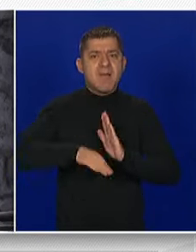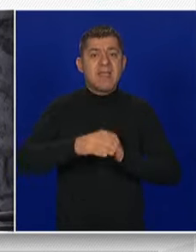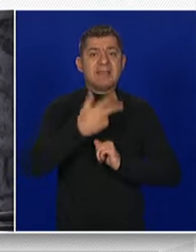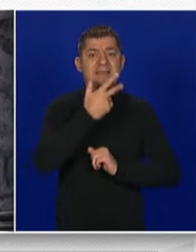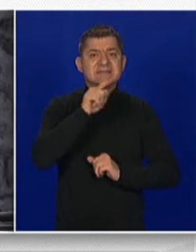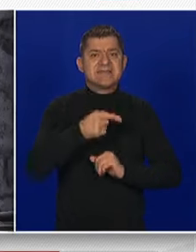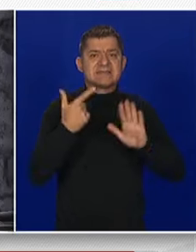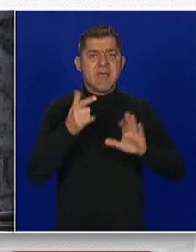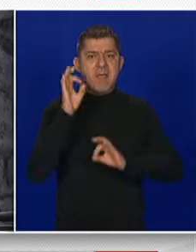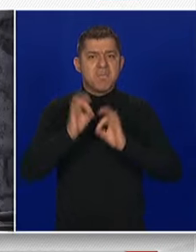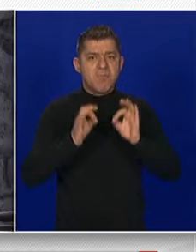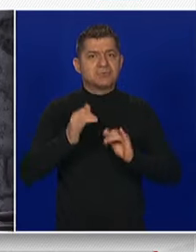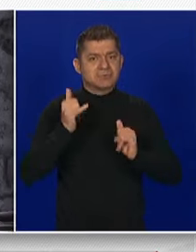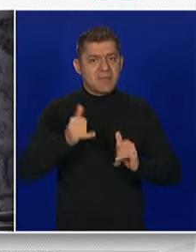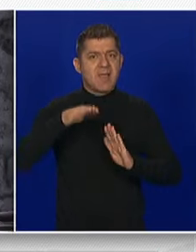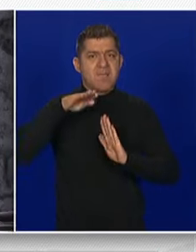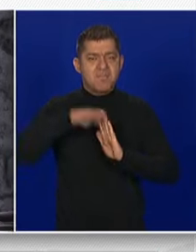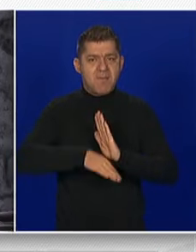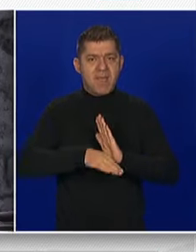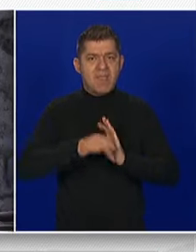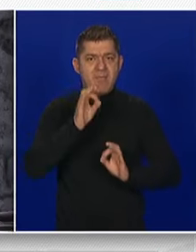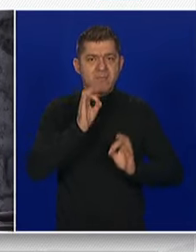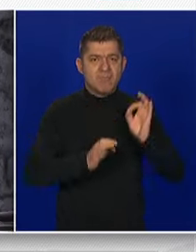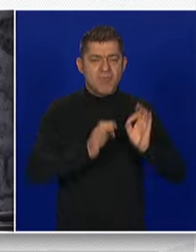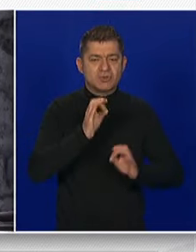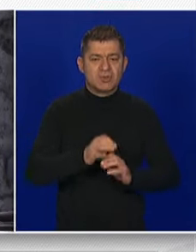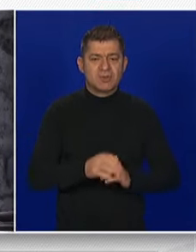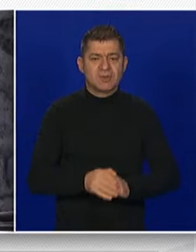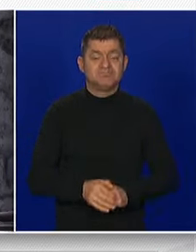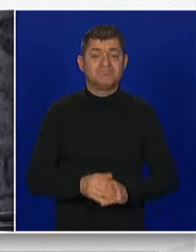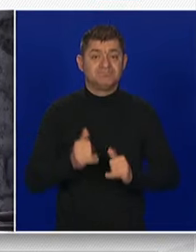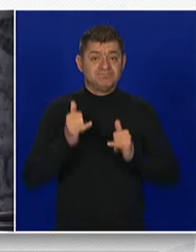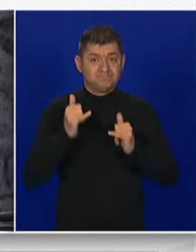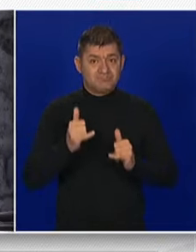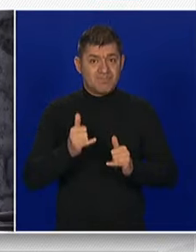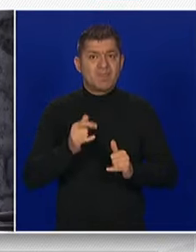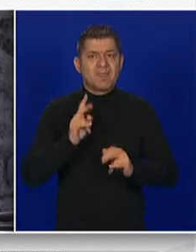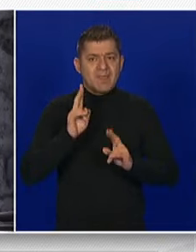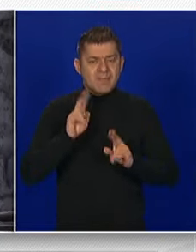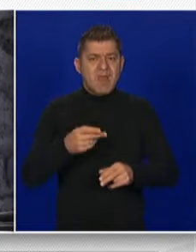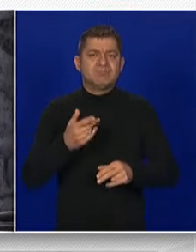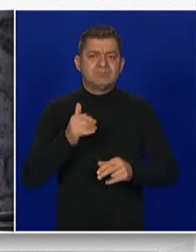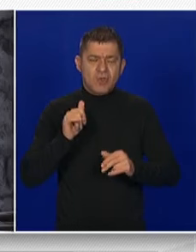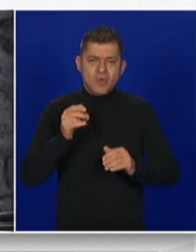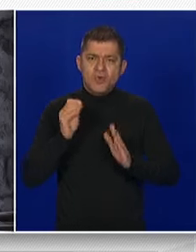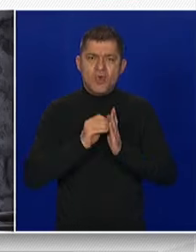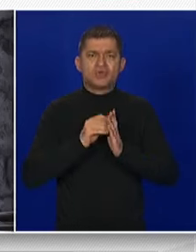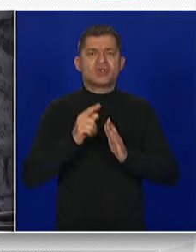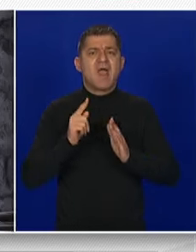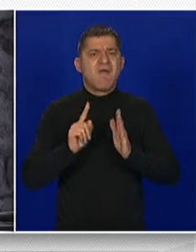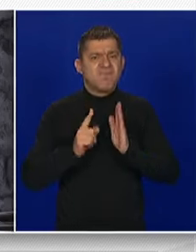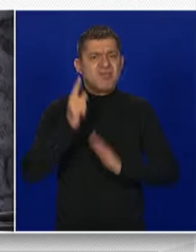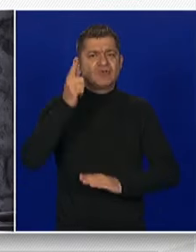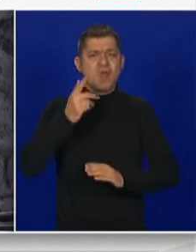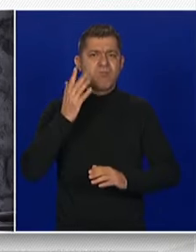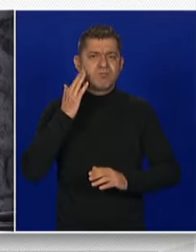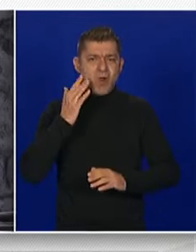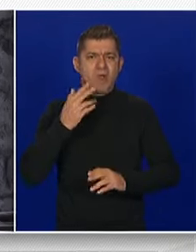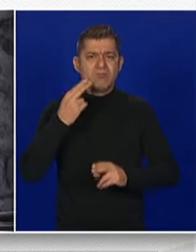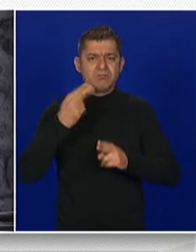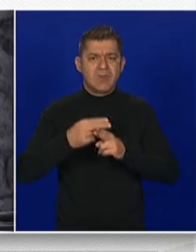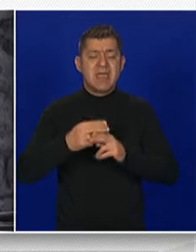3,7%. Incidencija nam je i dalje visoka. Dakle, napominjem da ću sad govoriti